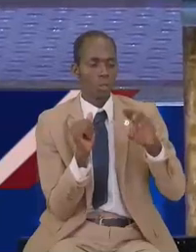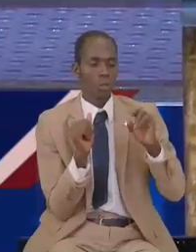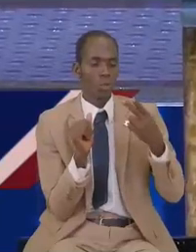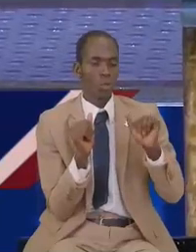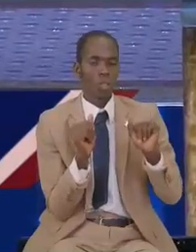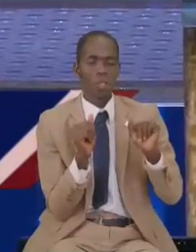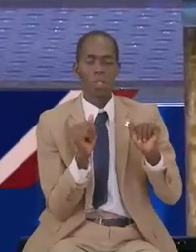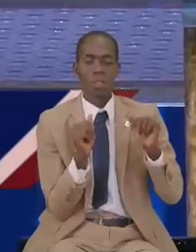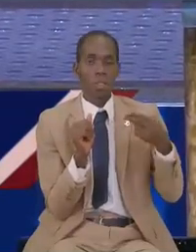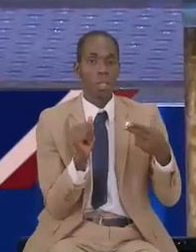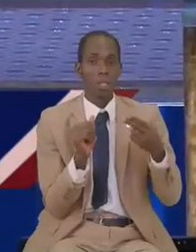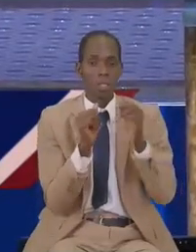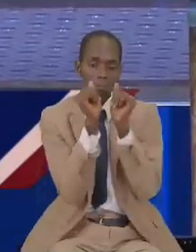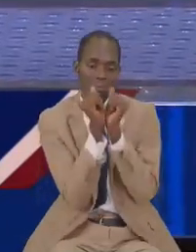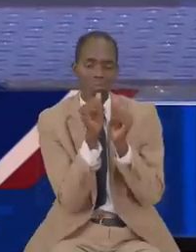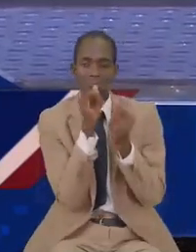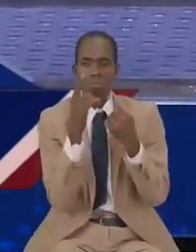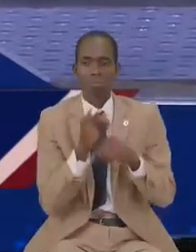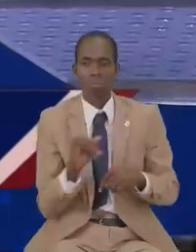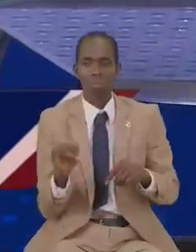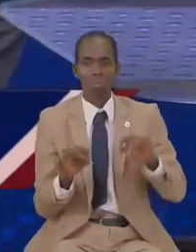vient. Judas, tu